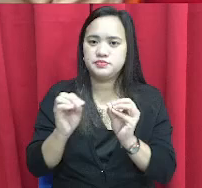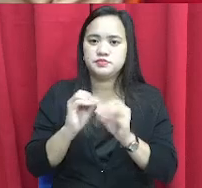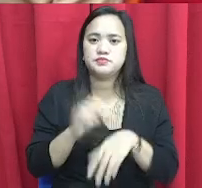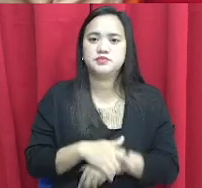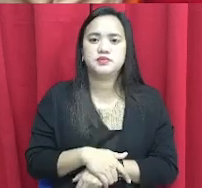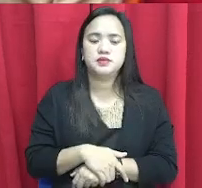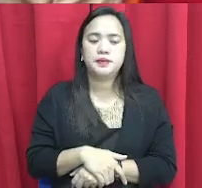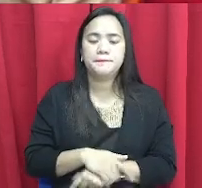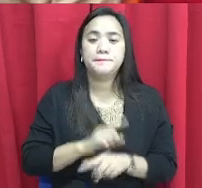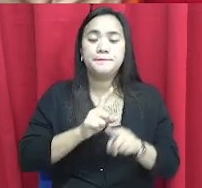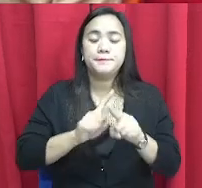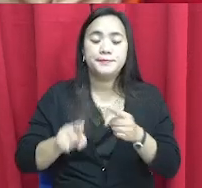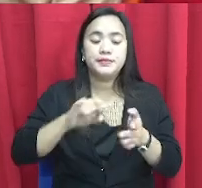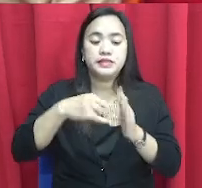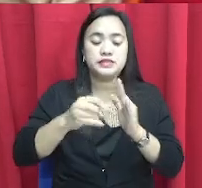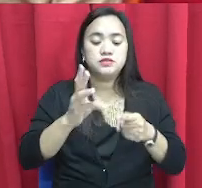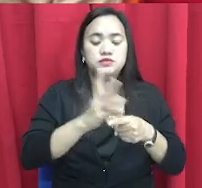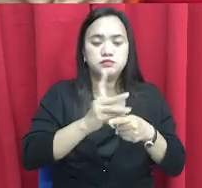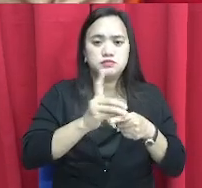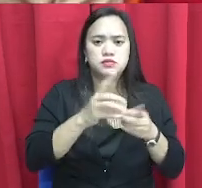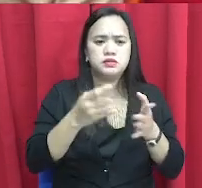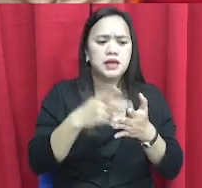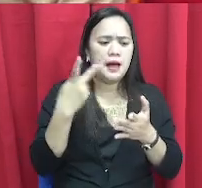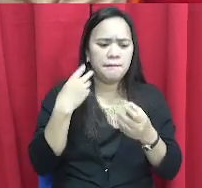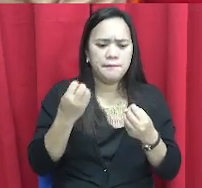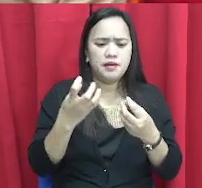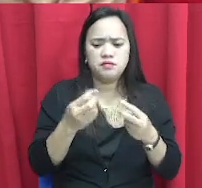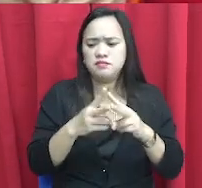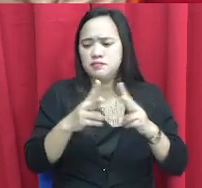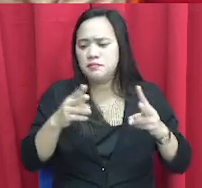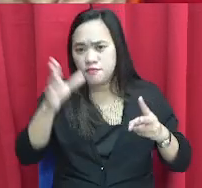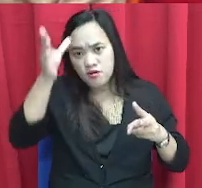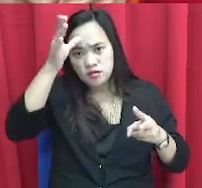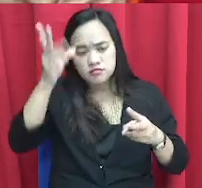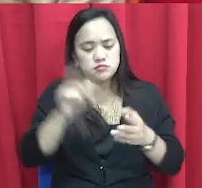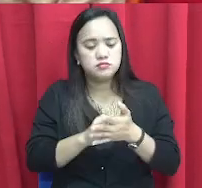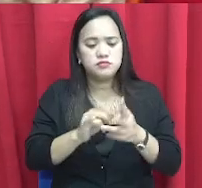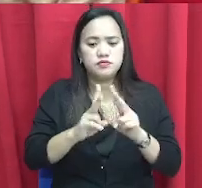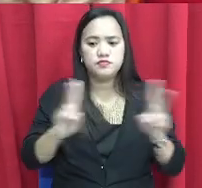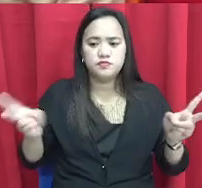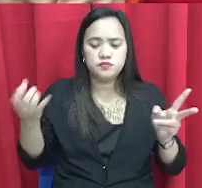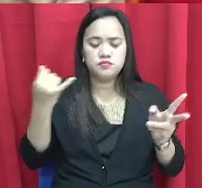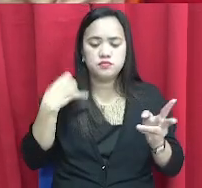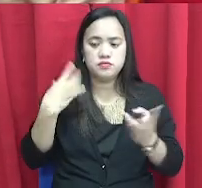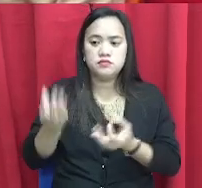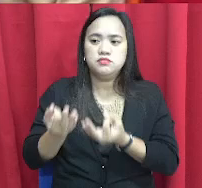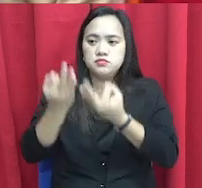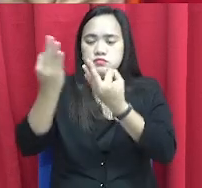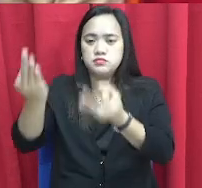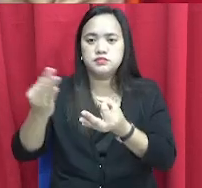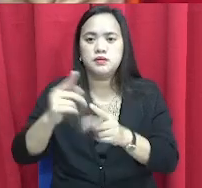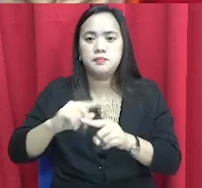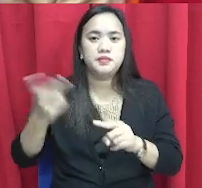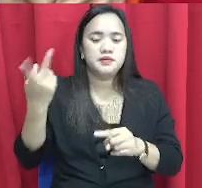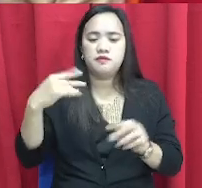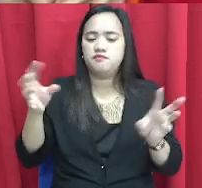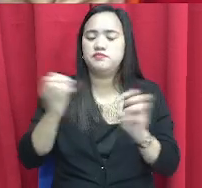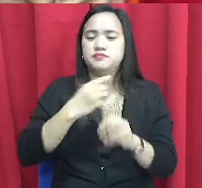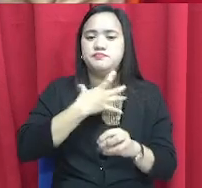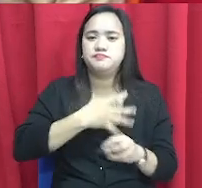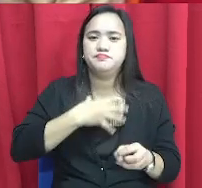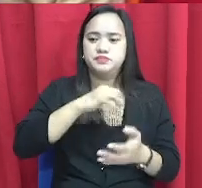ay pag disiplina pa lang sir napakaraming tatay nahirap na hirap ay kay kay isaak buhay ng anak niya ang kapalit pero wala siyang iniisip